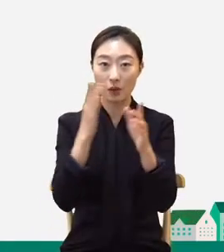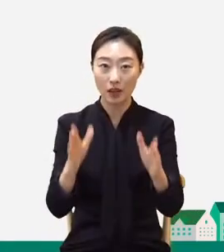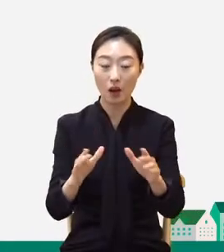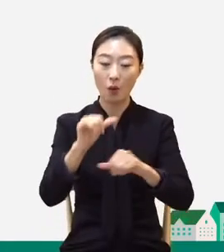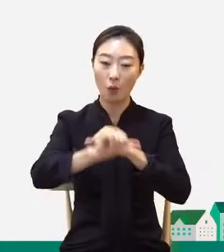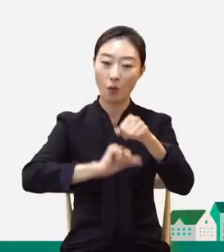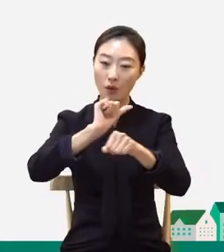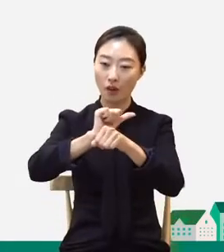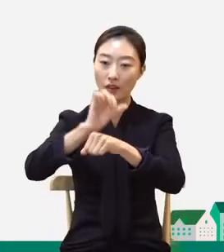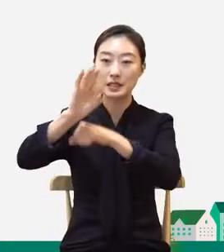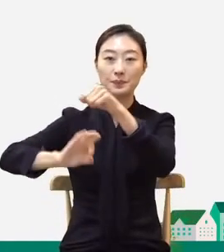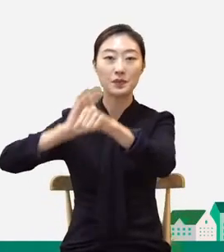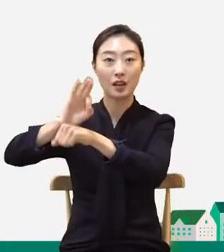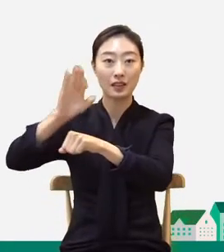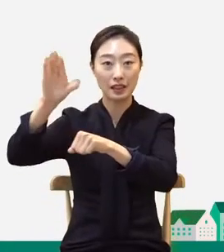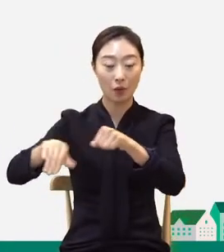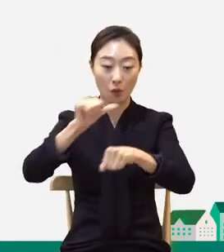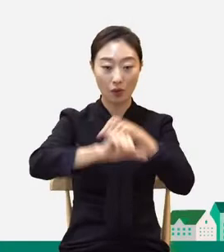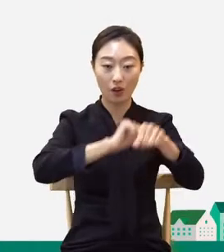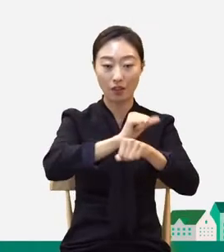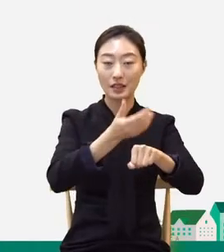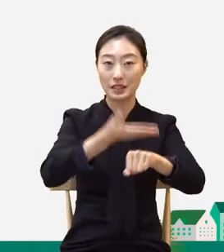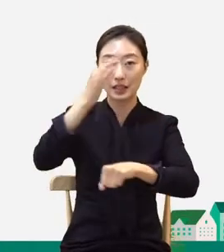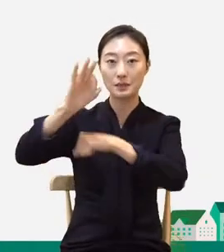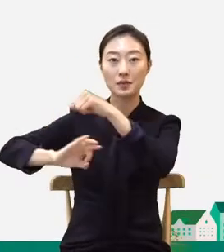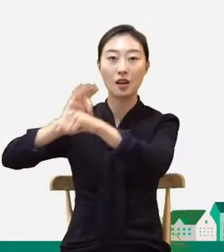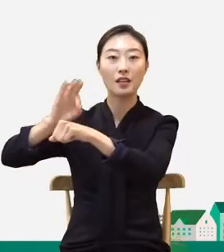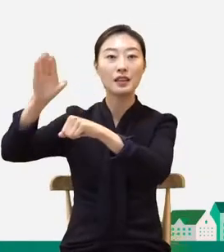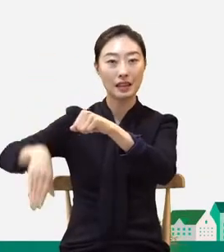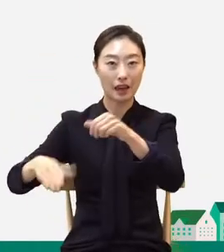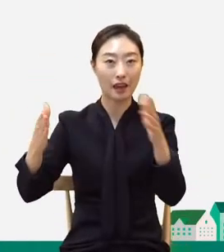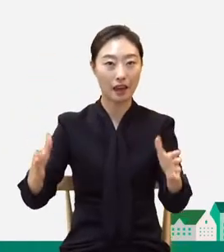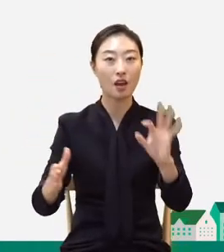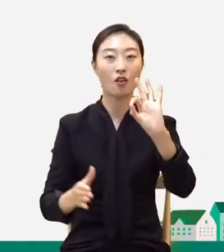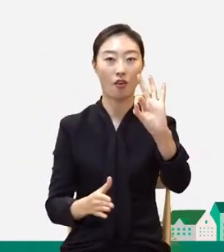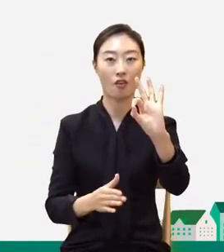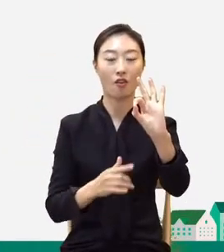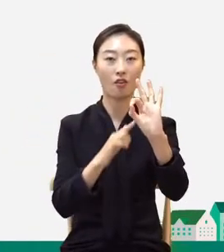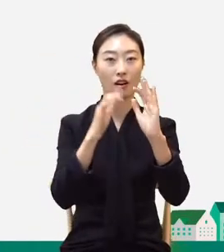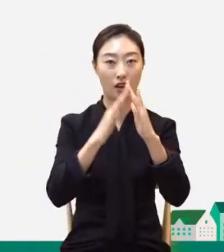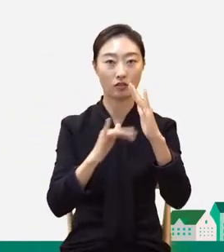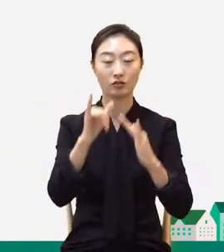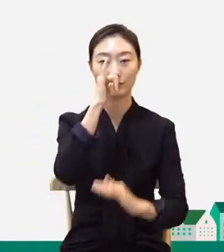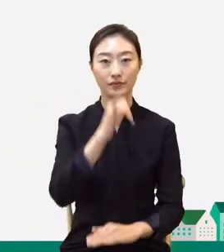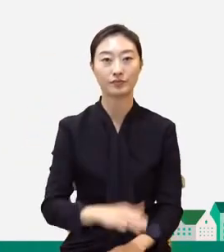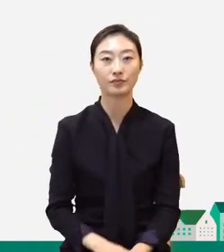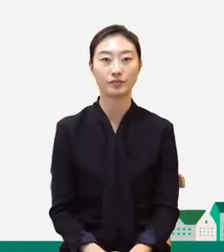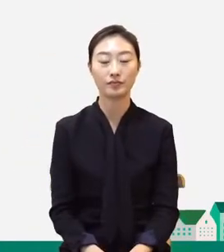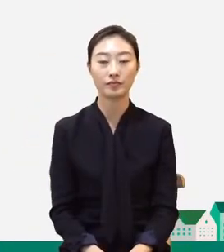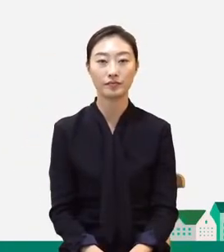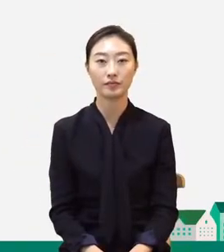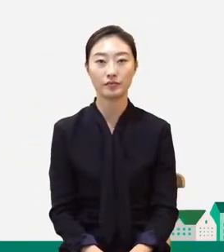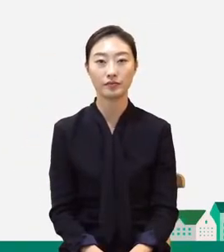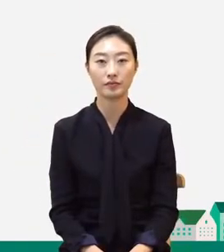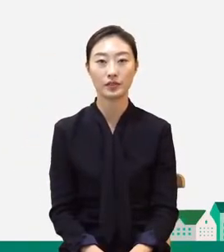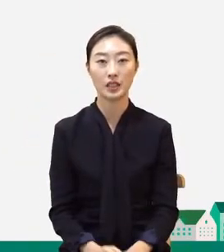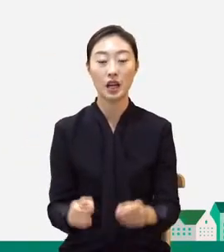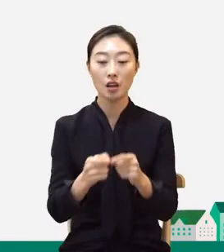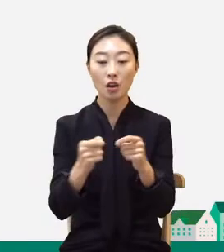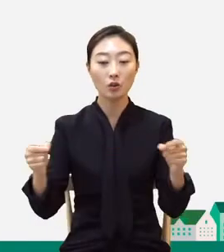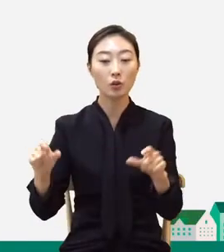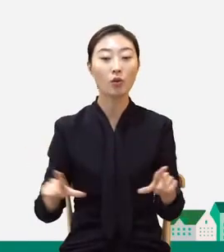미만이 10가구가 있습니다. 입주 전에 지역사회 연속 거주기간을